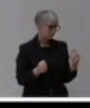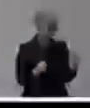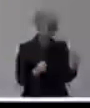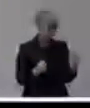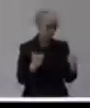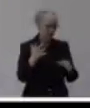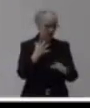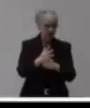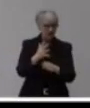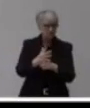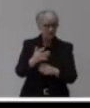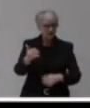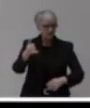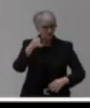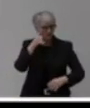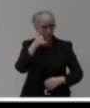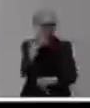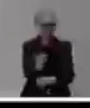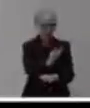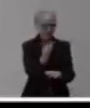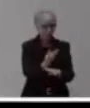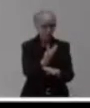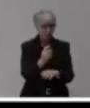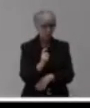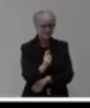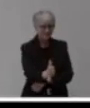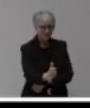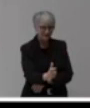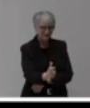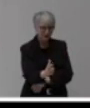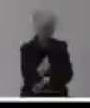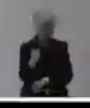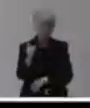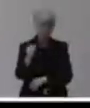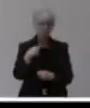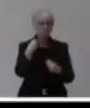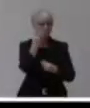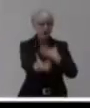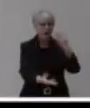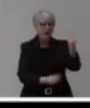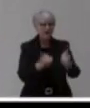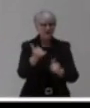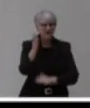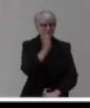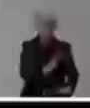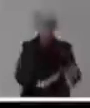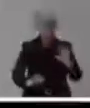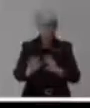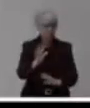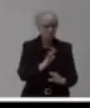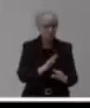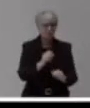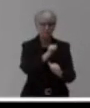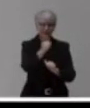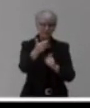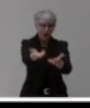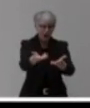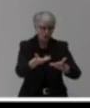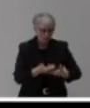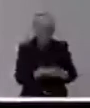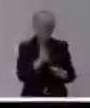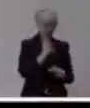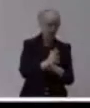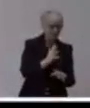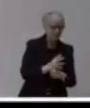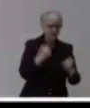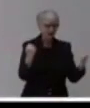L'accesso telefonico 4 ore alla settimana è uno spazio di informazione, di primo orientamento, di prima accoglienza e di accesso a tutte le